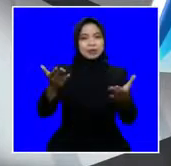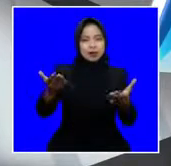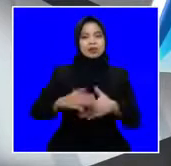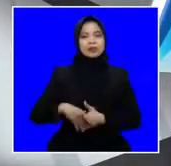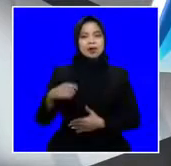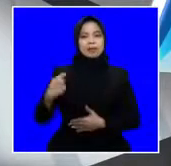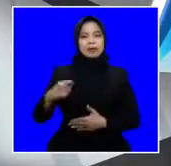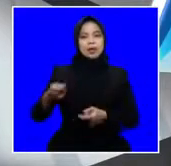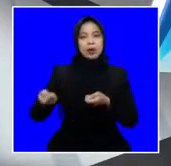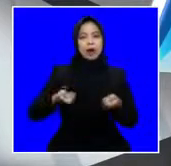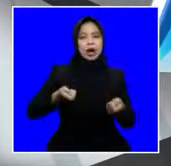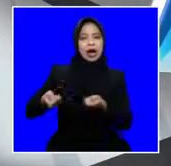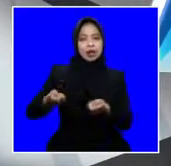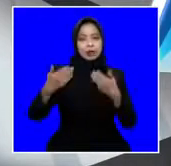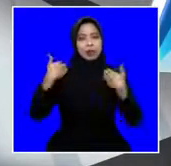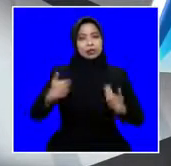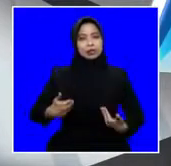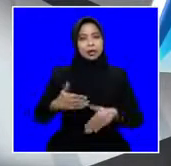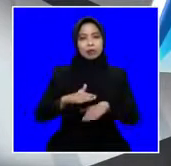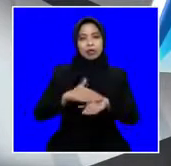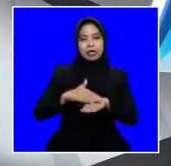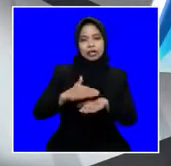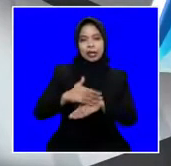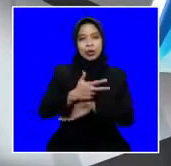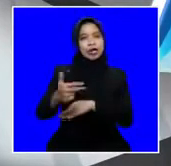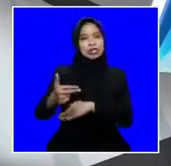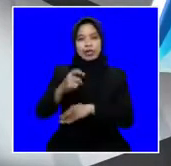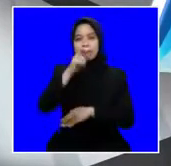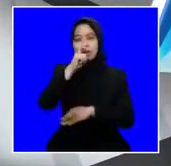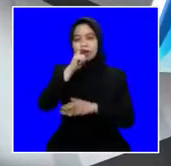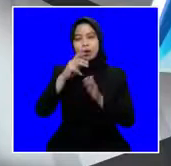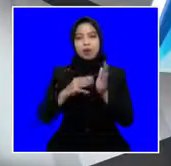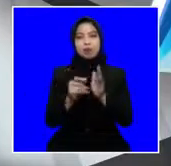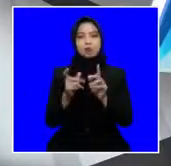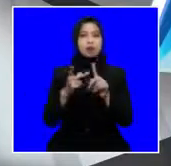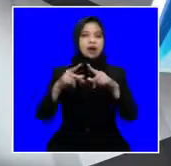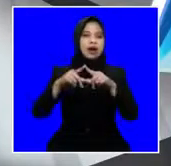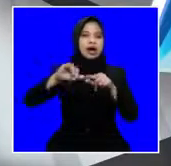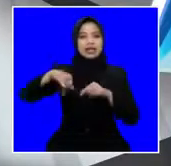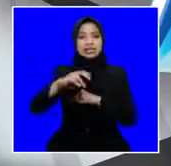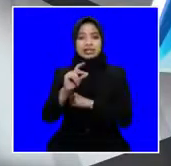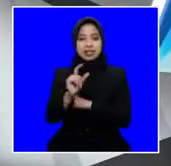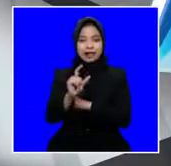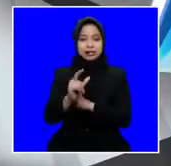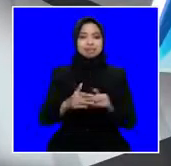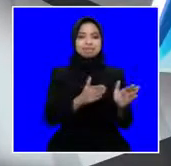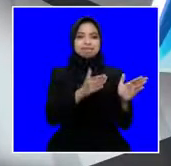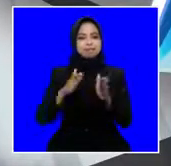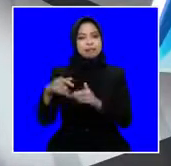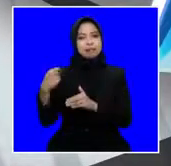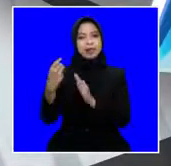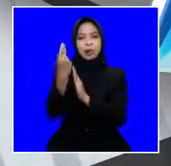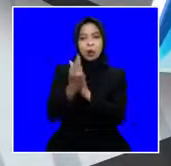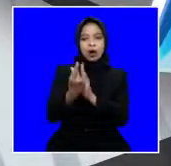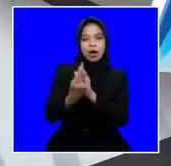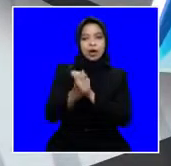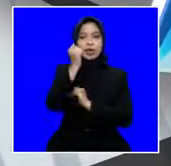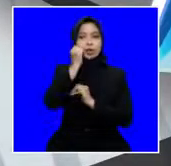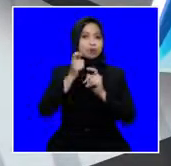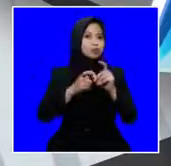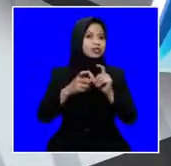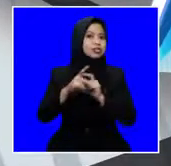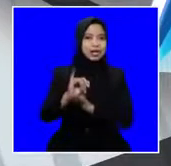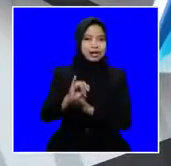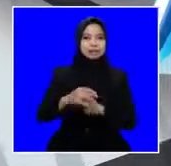kepada Menteri Koordinator Pembangunan Manusia dan Kebudayaan Indonesia, Bapak Muhadjir Effendi. Ada juga Menteri Keuangan, Ibu Sri Mulyani